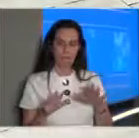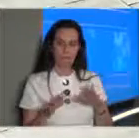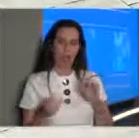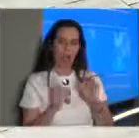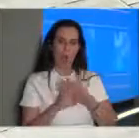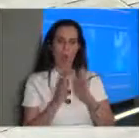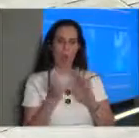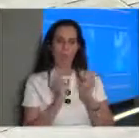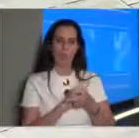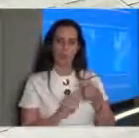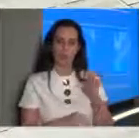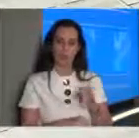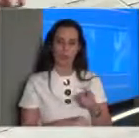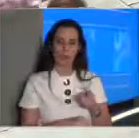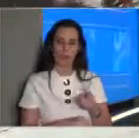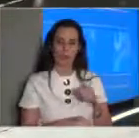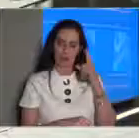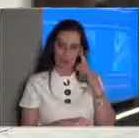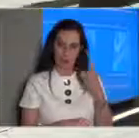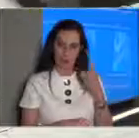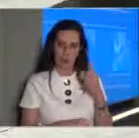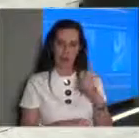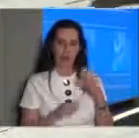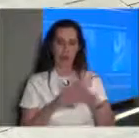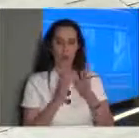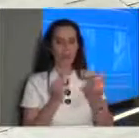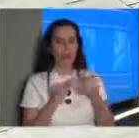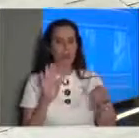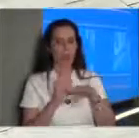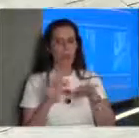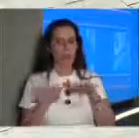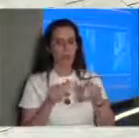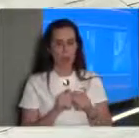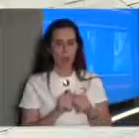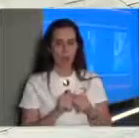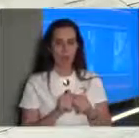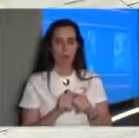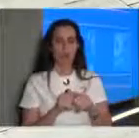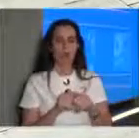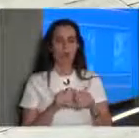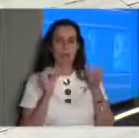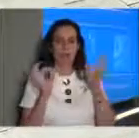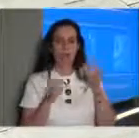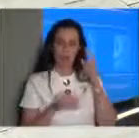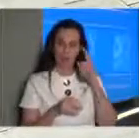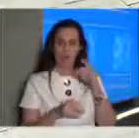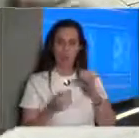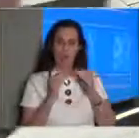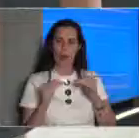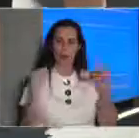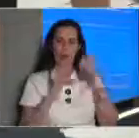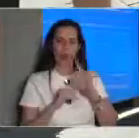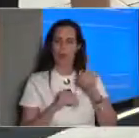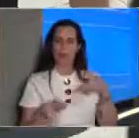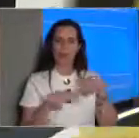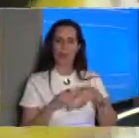הפוך, אלא צריך לדעת כל דבר, יש חוק שהממשלה, ובעיקר בעיקר אני חושב שבגץ הוא לא